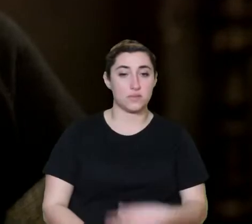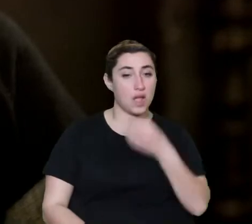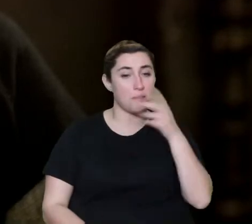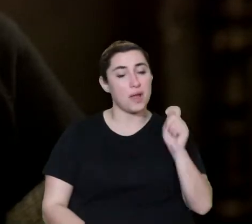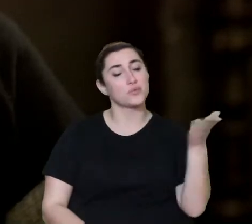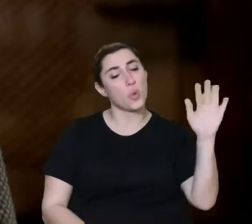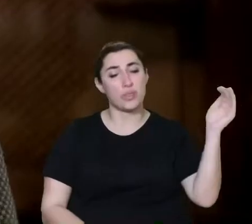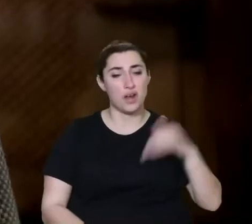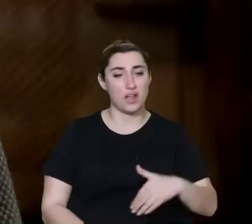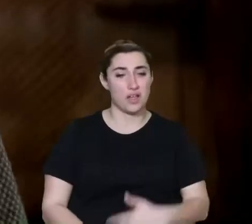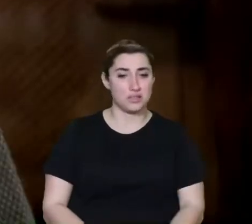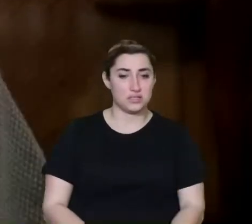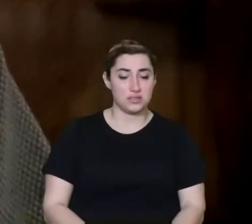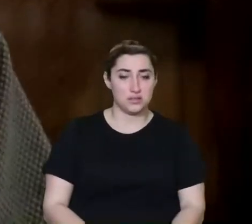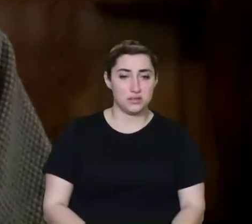edin sonra gelsin.